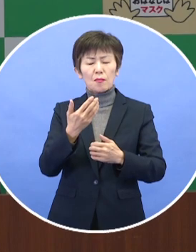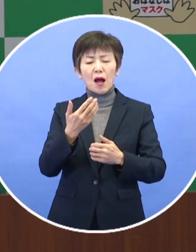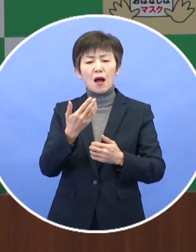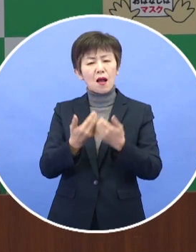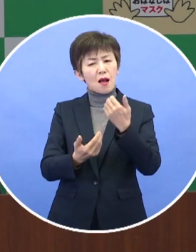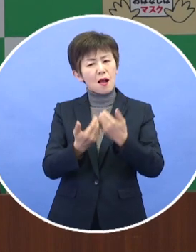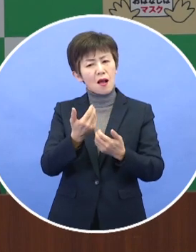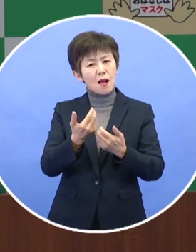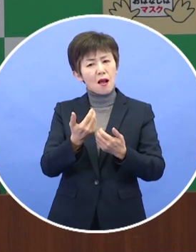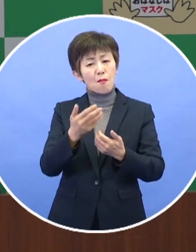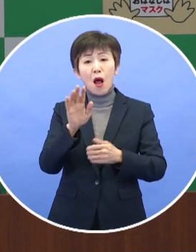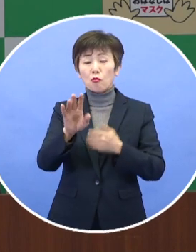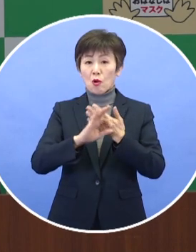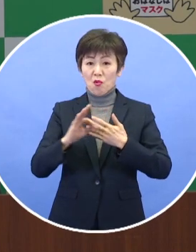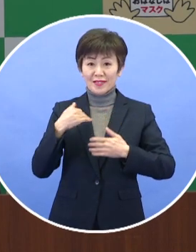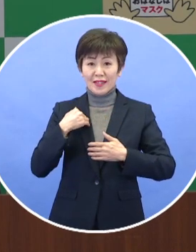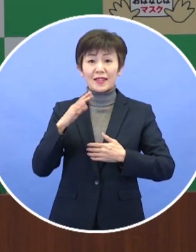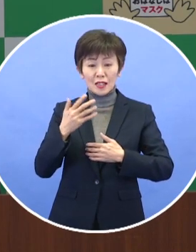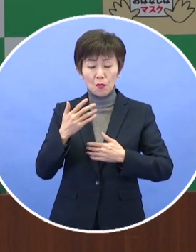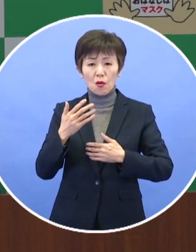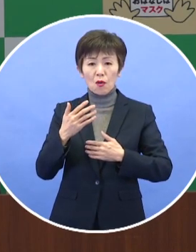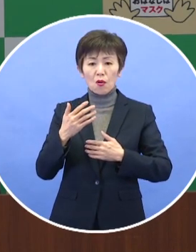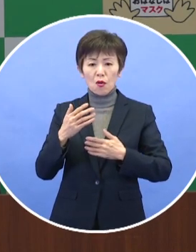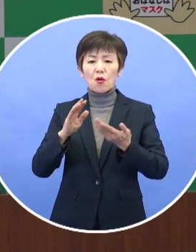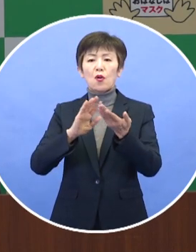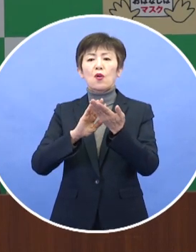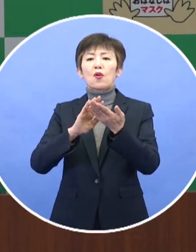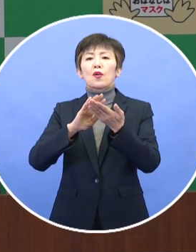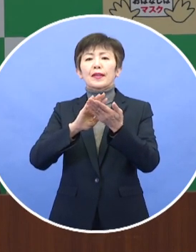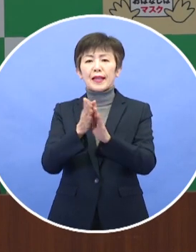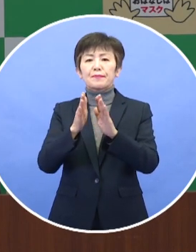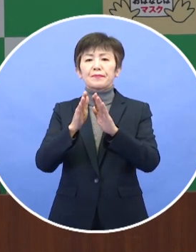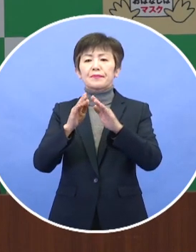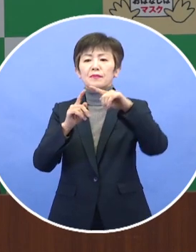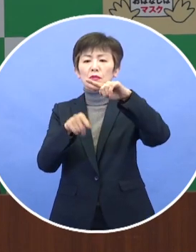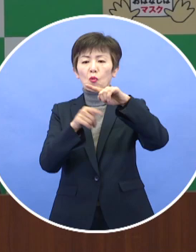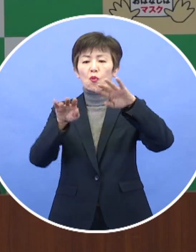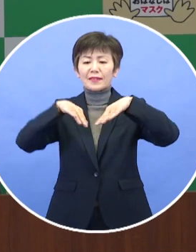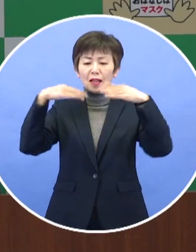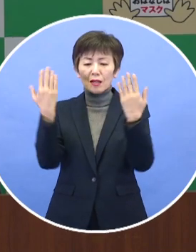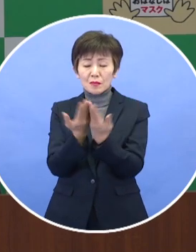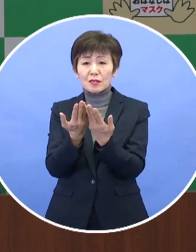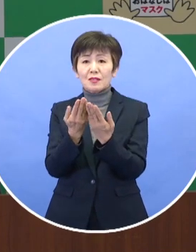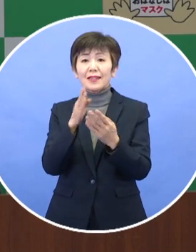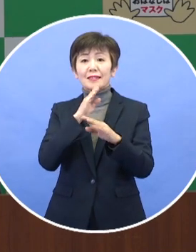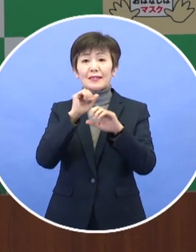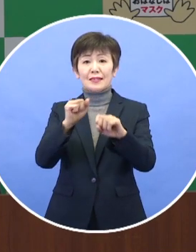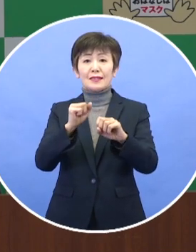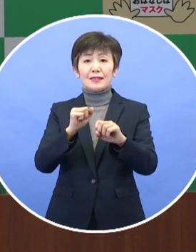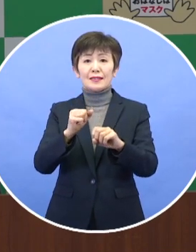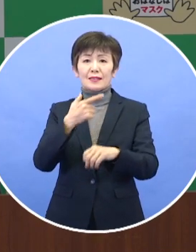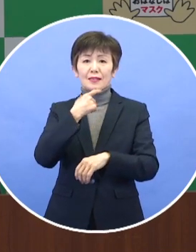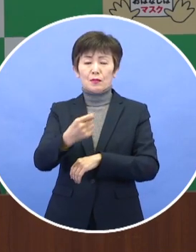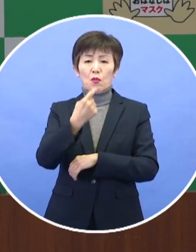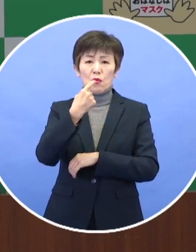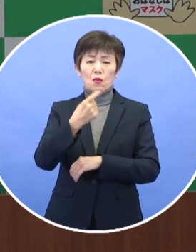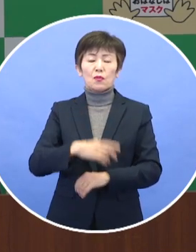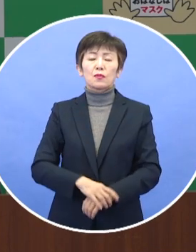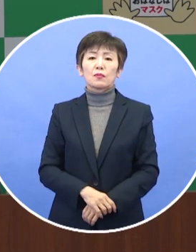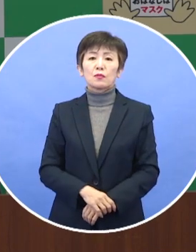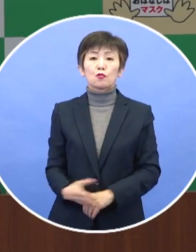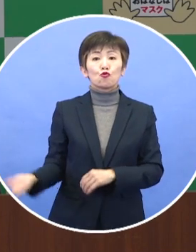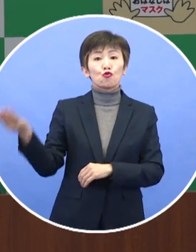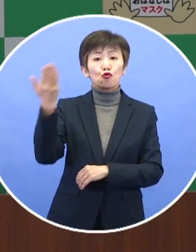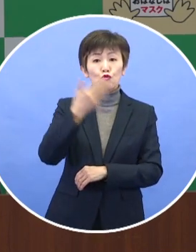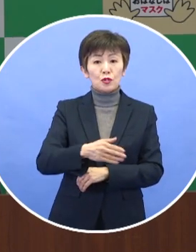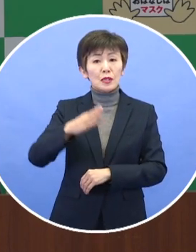速にしていきたいというふうに、考えているところでございます。それからですね、徹底したペ